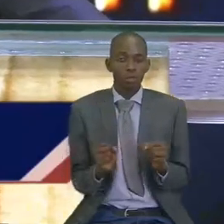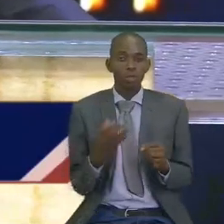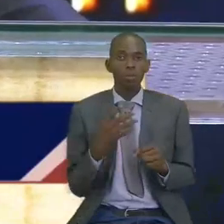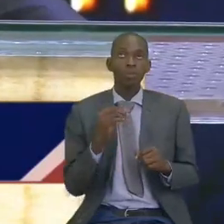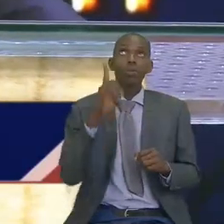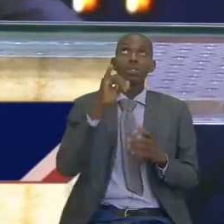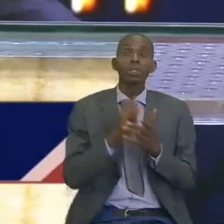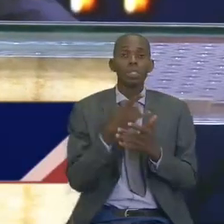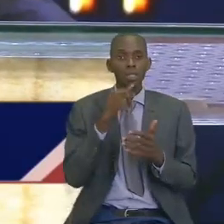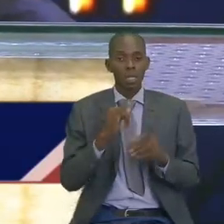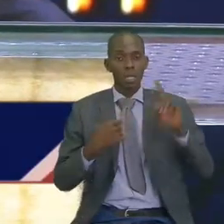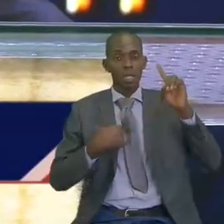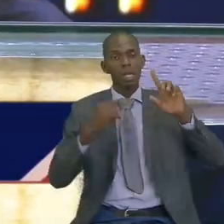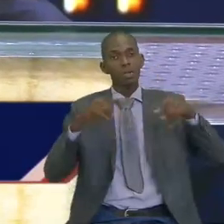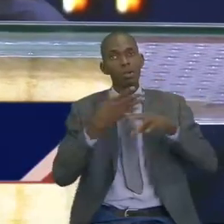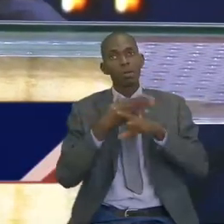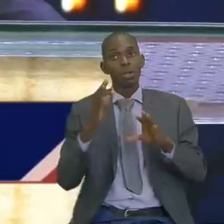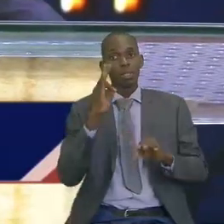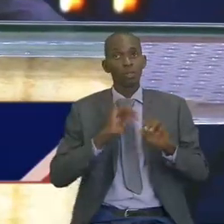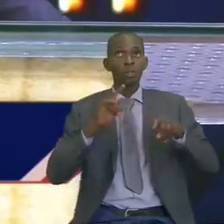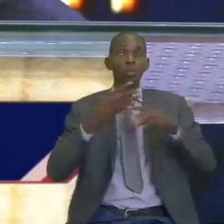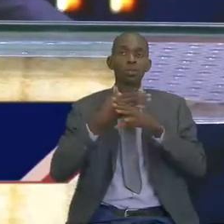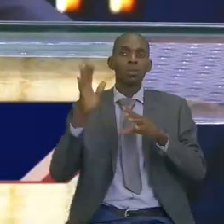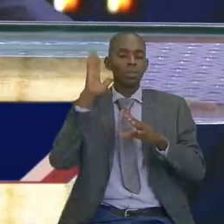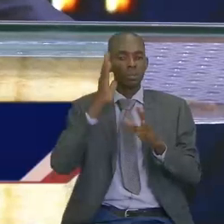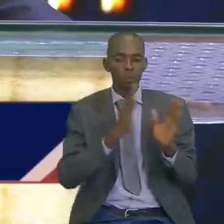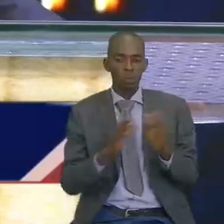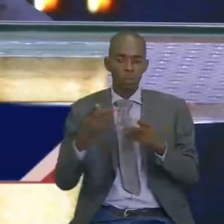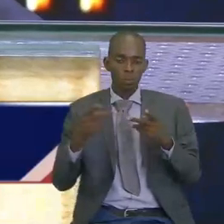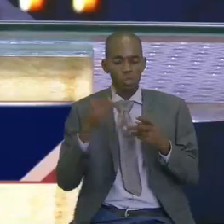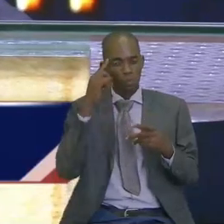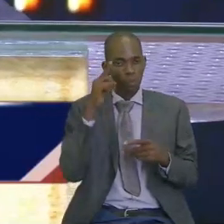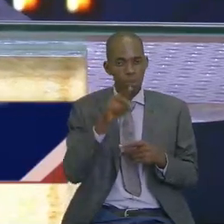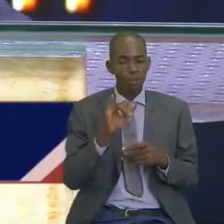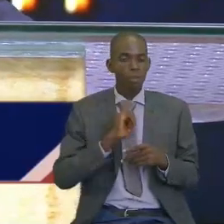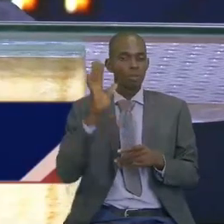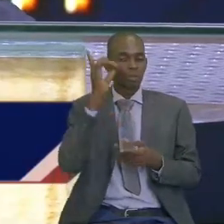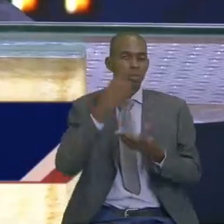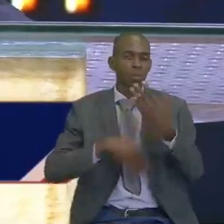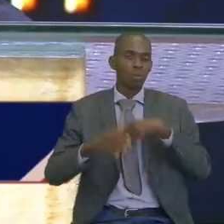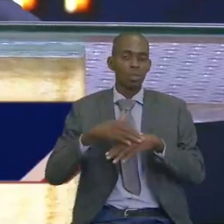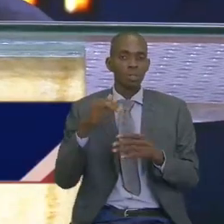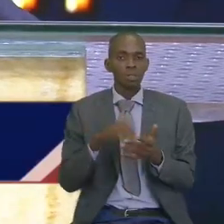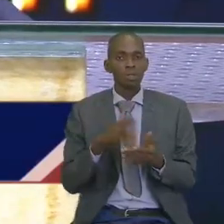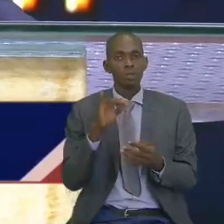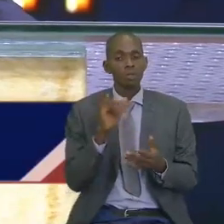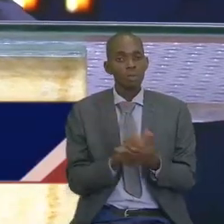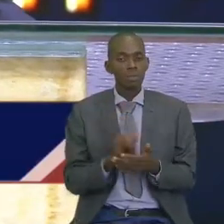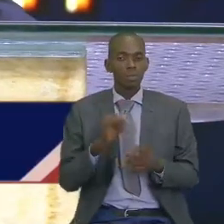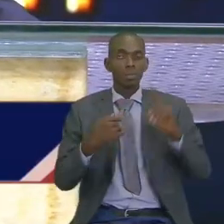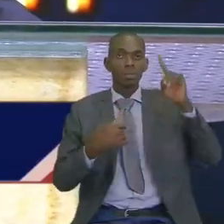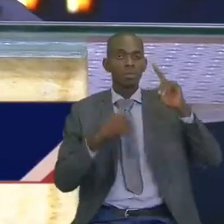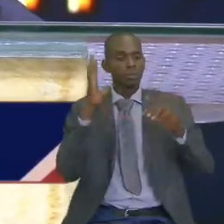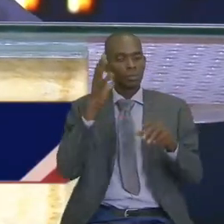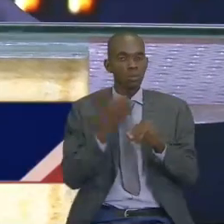je vais et lorsque je m'en serai allé et que je vous aurai préparé une place, je reviendrai afin que je vous prenne